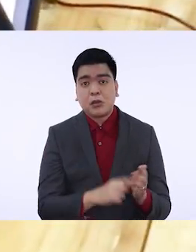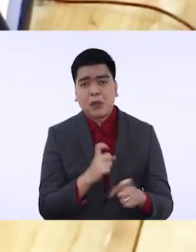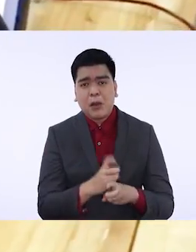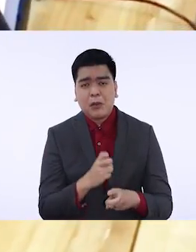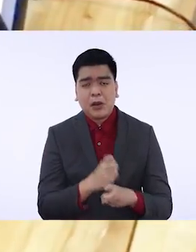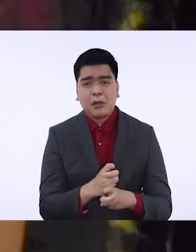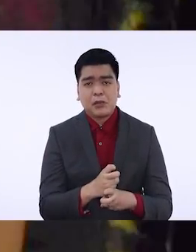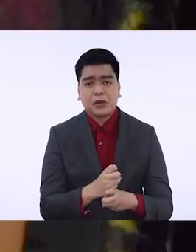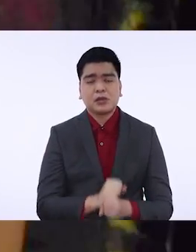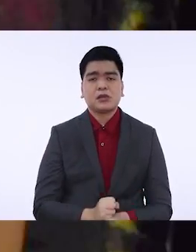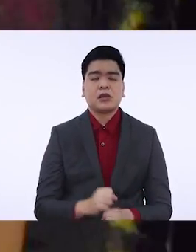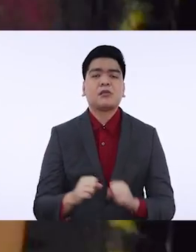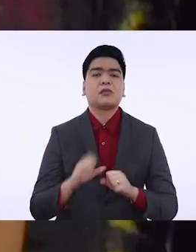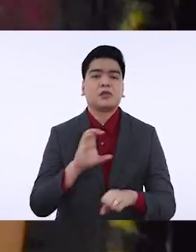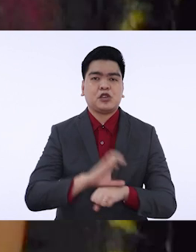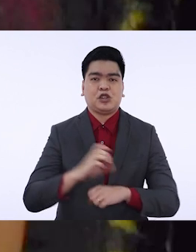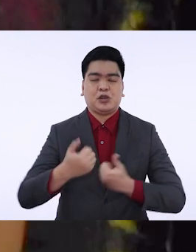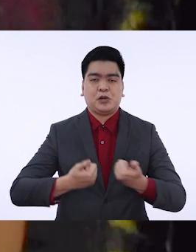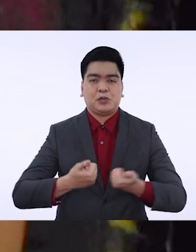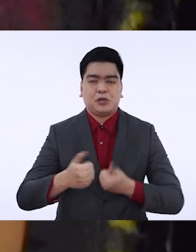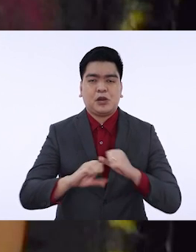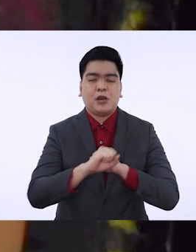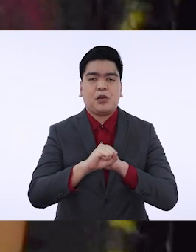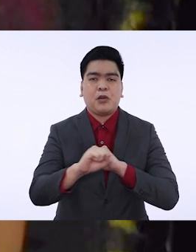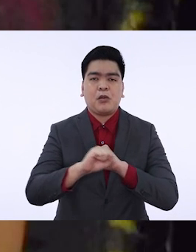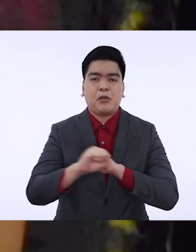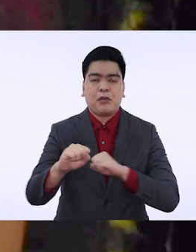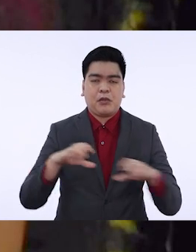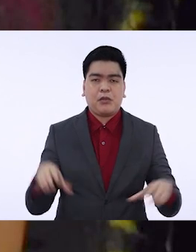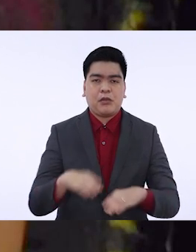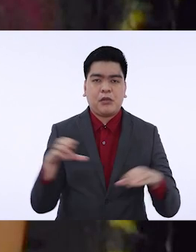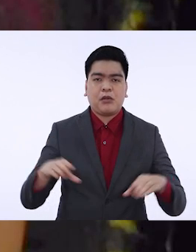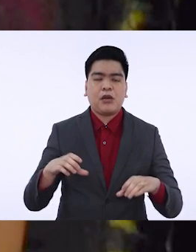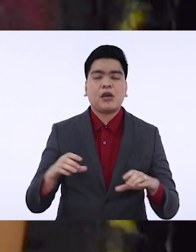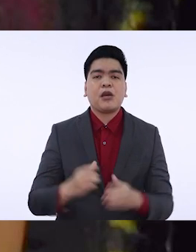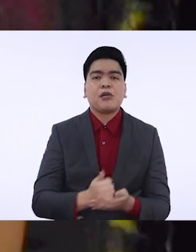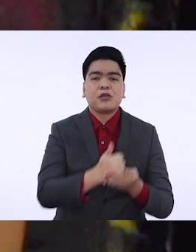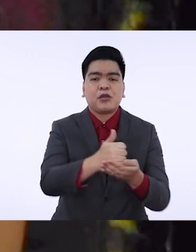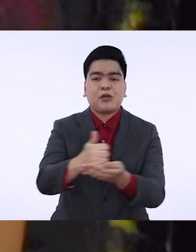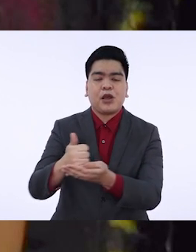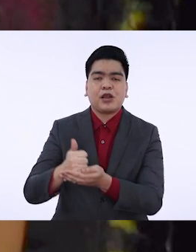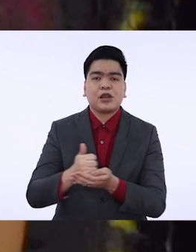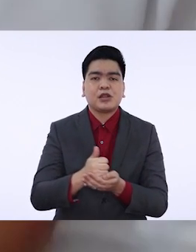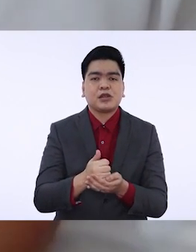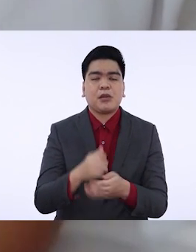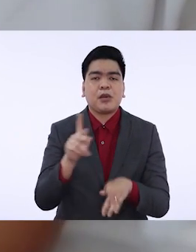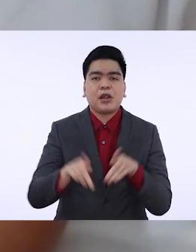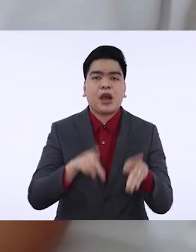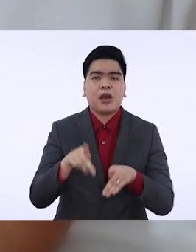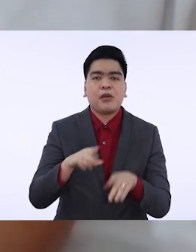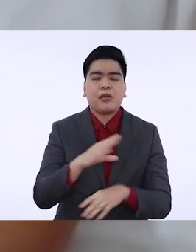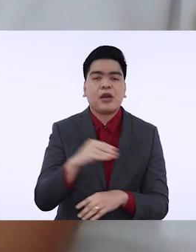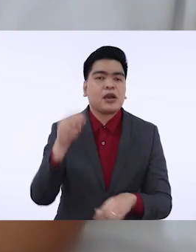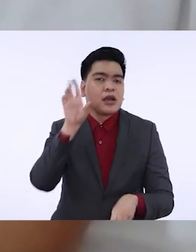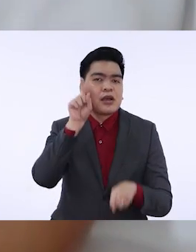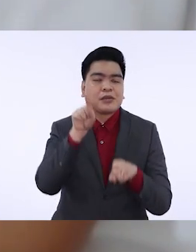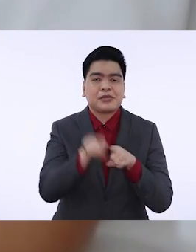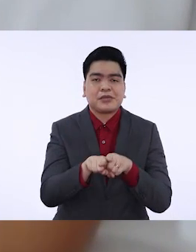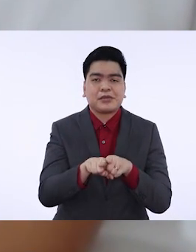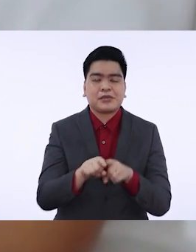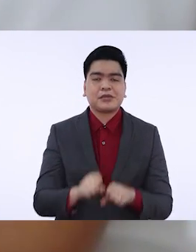ay naglunsad ang pamamahalan ng mga aktibidad na lubos na makatutulong sa mga kapatid maging sa mga kababayan